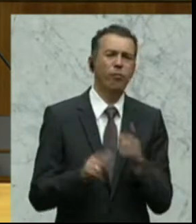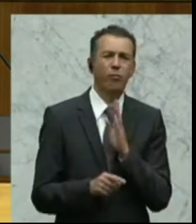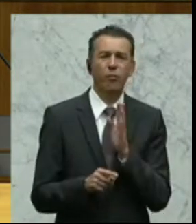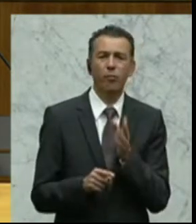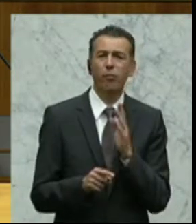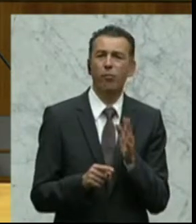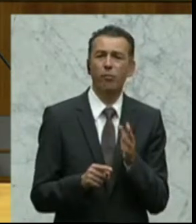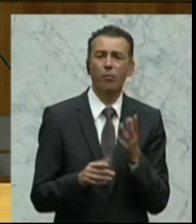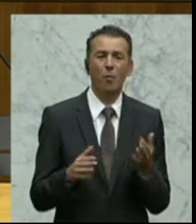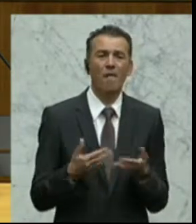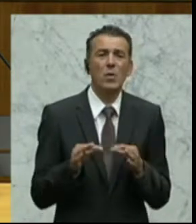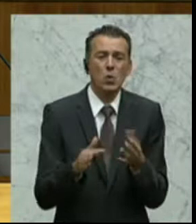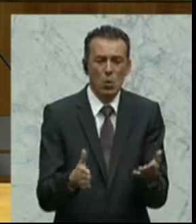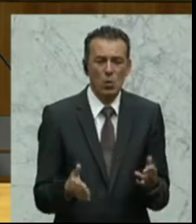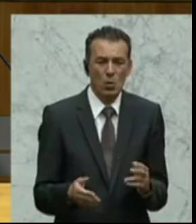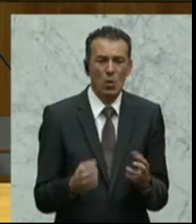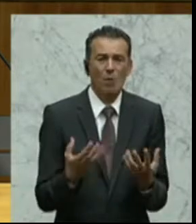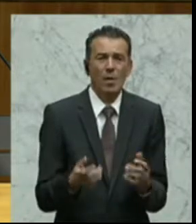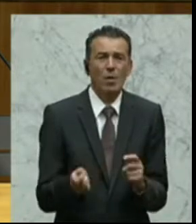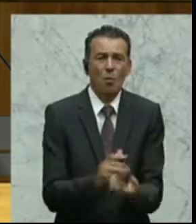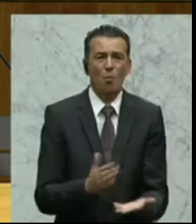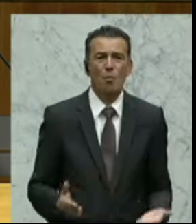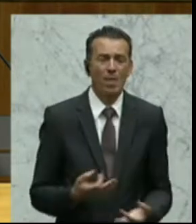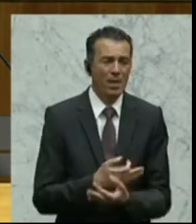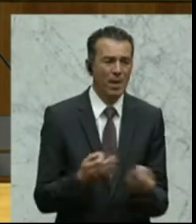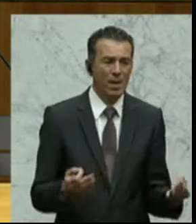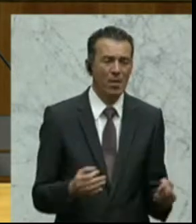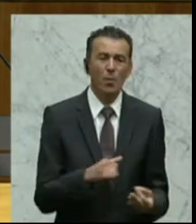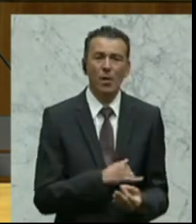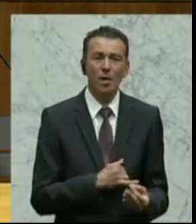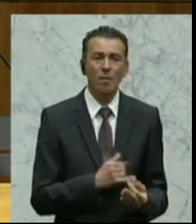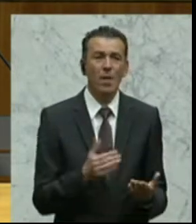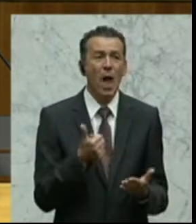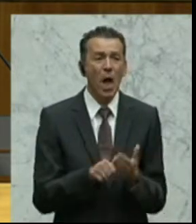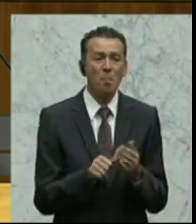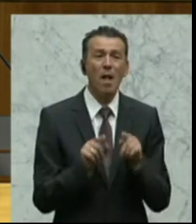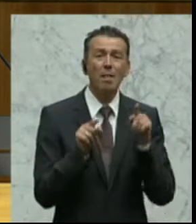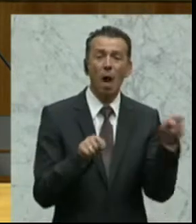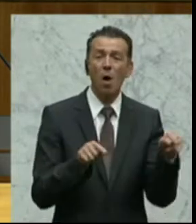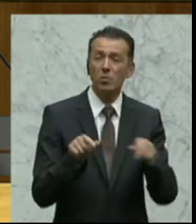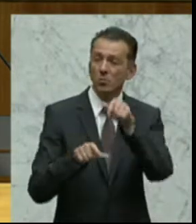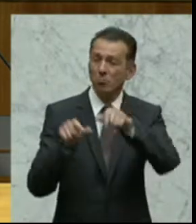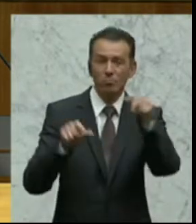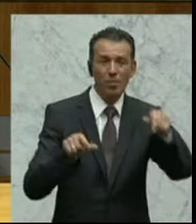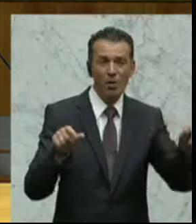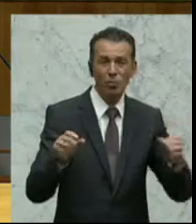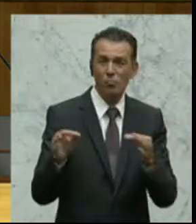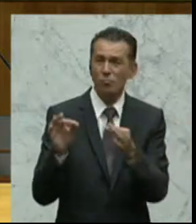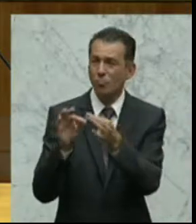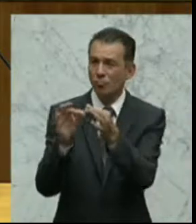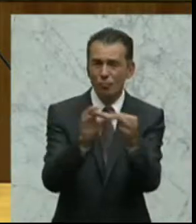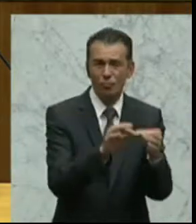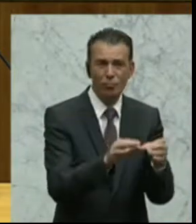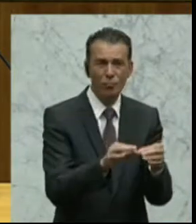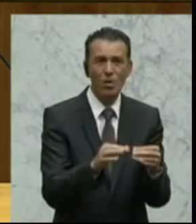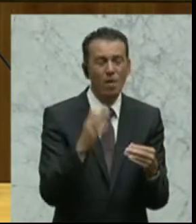meine sehr verehrten Damen und Herren, wenn Sie sich einmal draußen bei den Menschen bewegen würden, dann wissen Sie, dass der österreichische Häuselbauer zum Beispiel jetzt schwitzt. Aber nicht